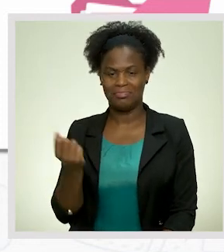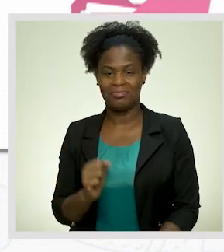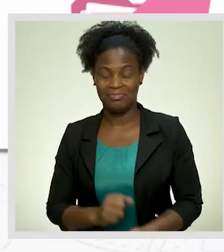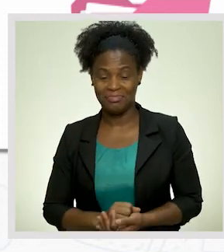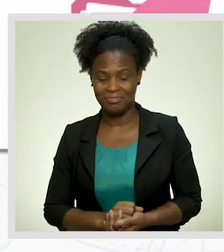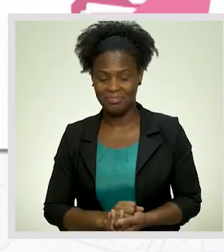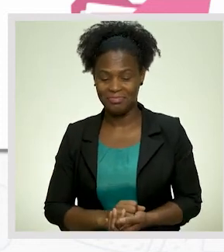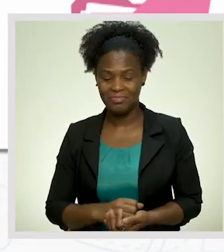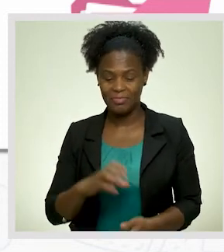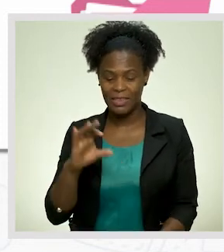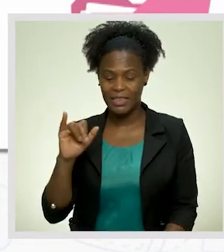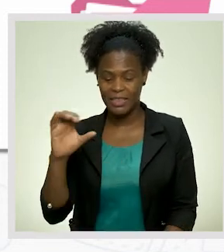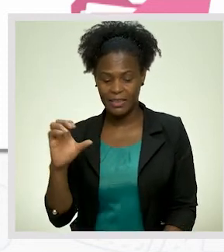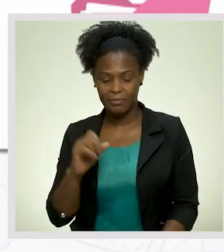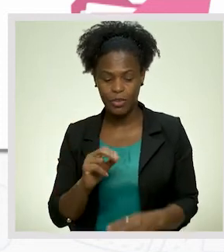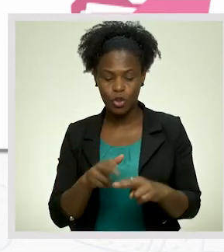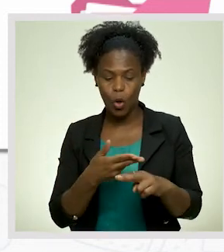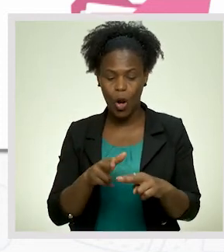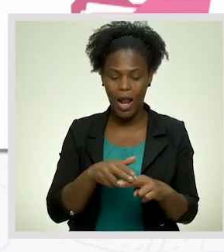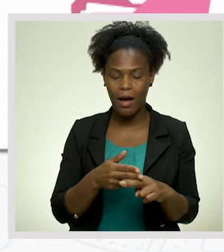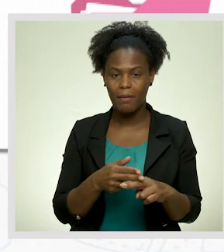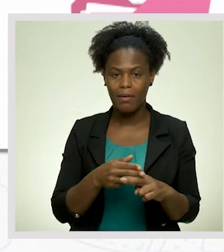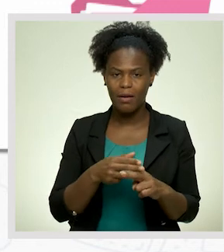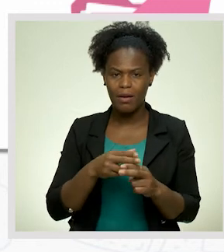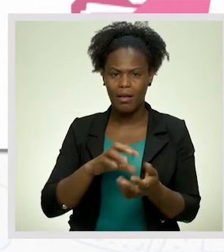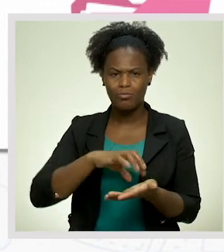Mousse au chocolat. Une mousse au chocolat.